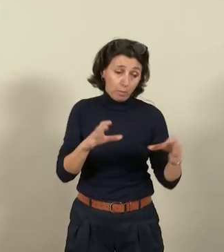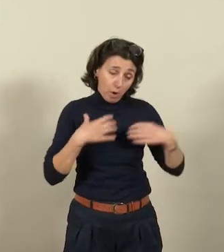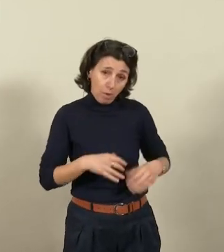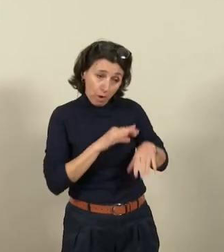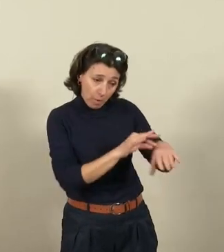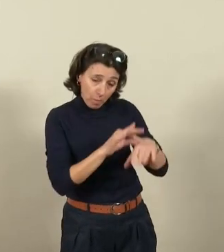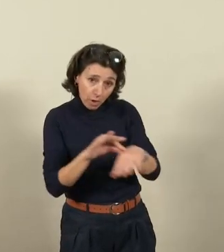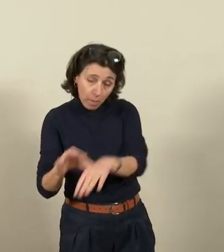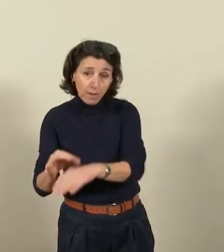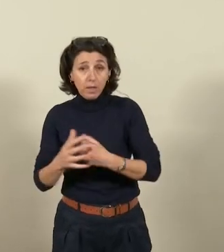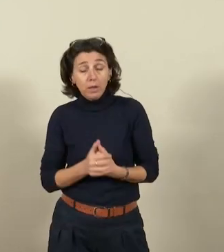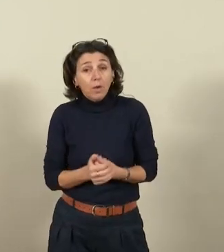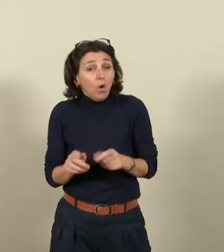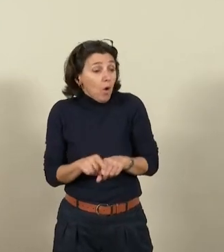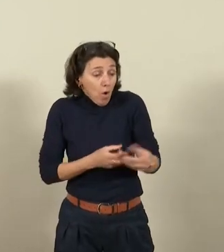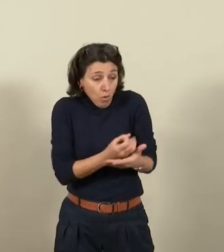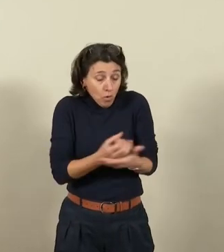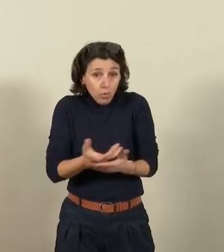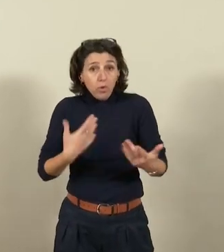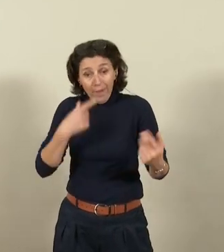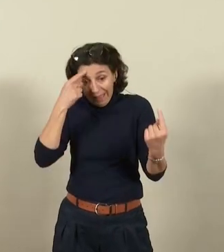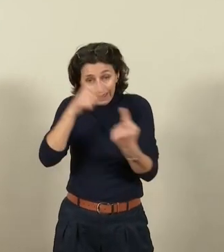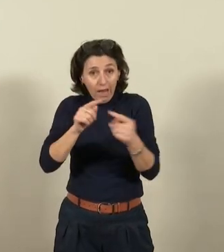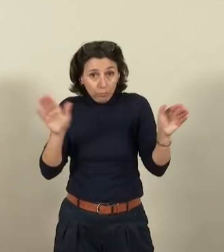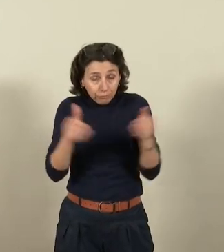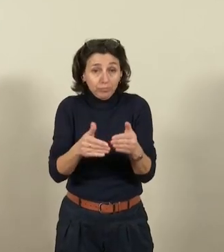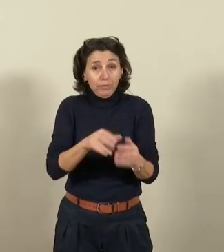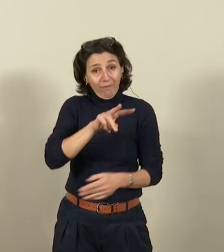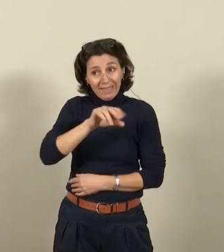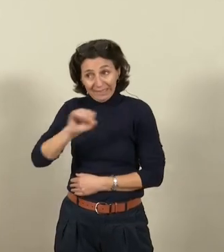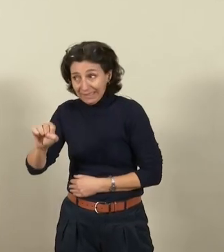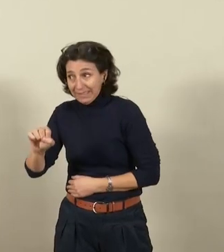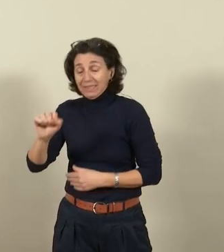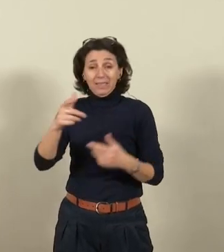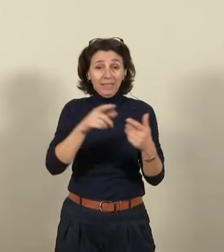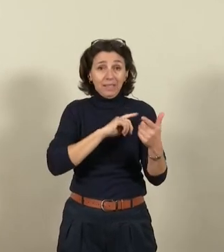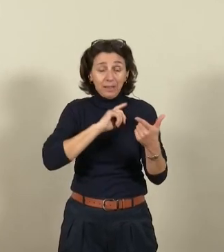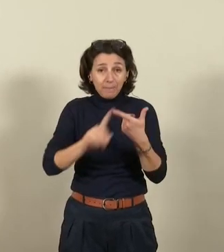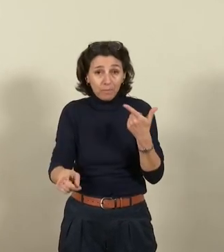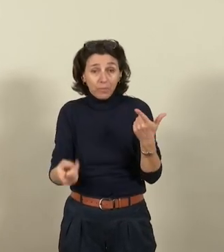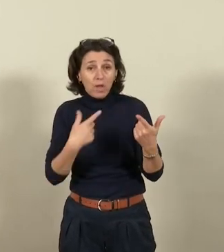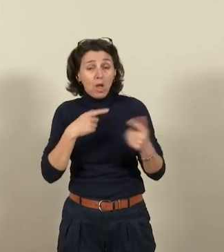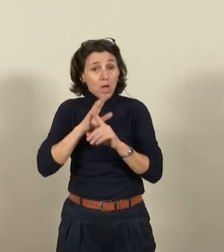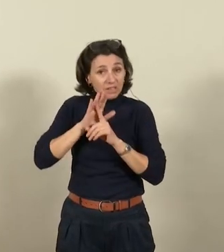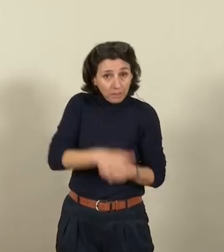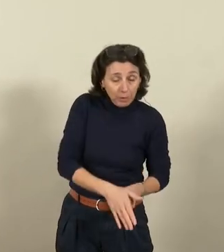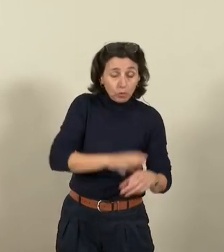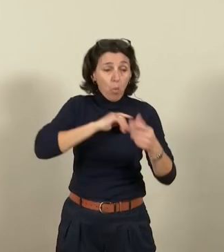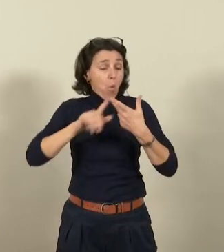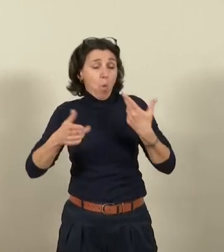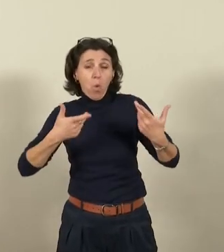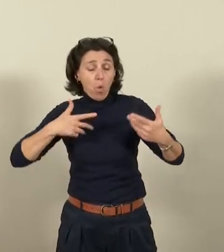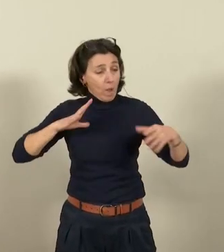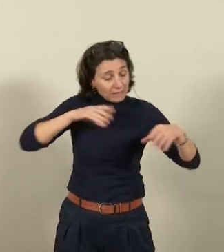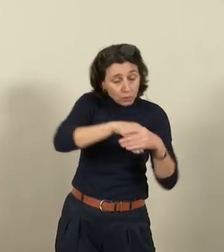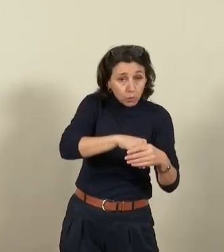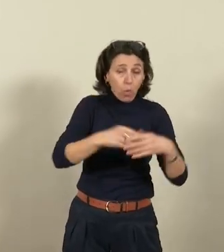là il pourrait à la fois travailler sur les violences sexistes et sexuelles à travailler sur les sur les discriminations travailler sur l'insertion et cetera